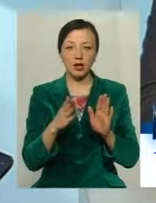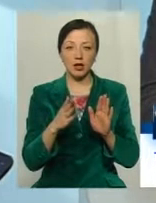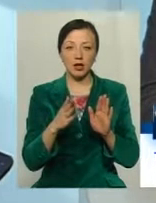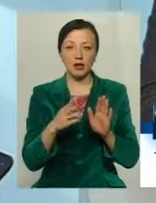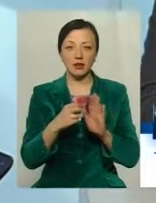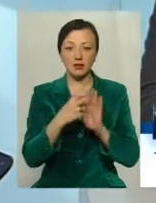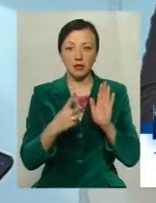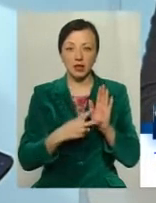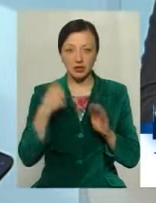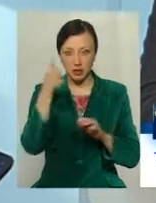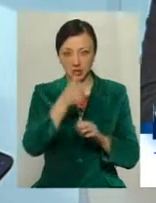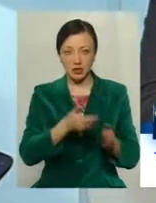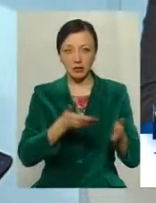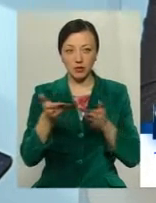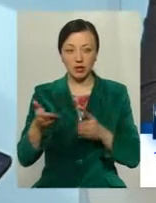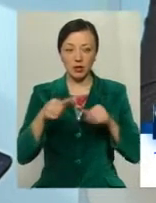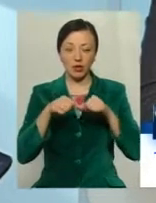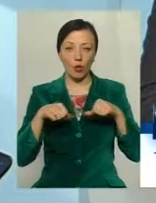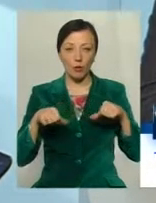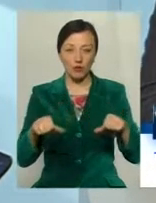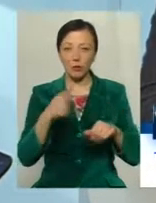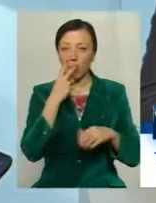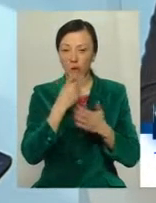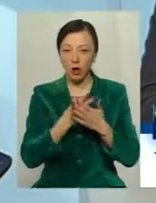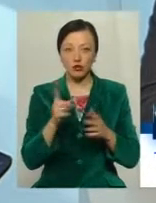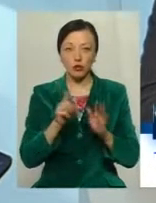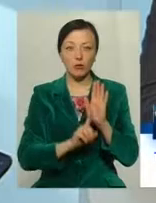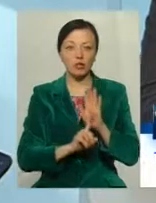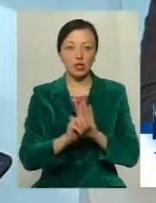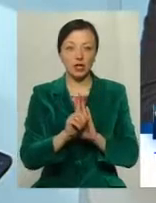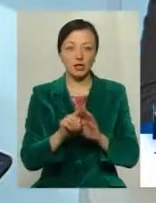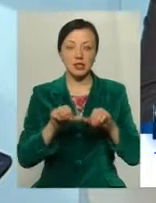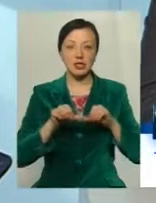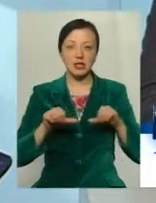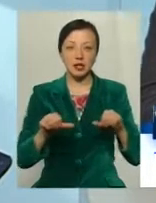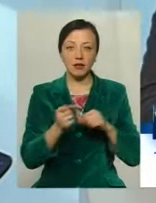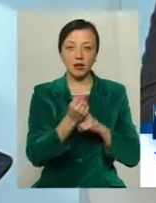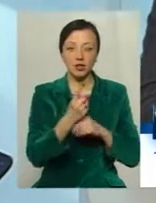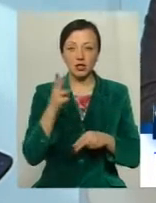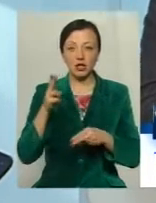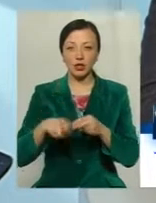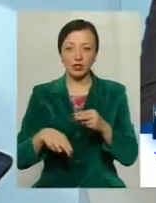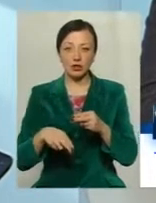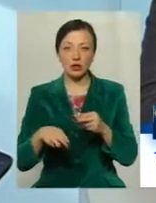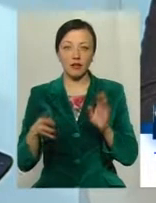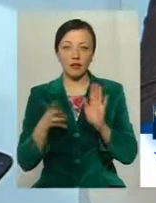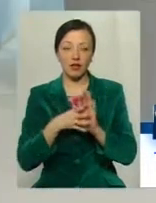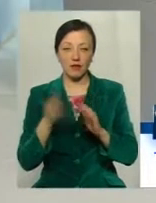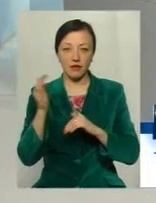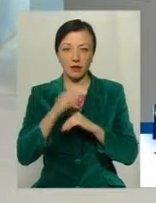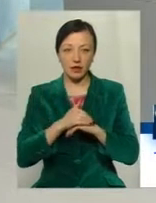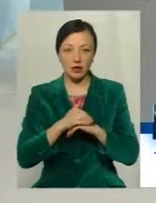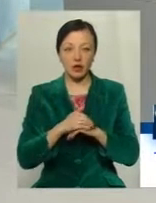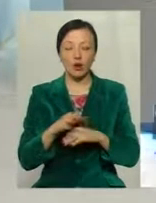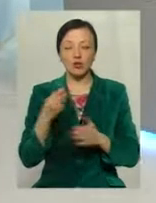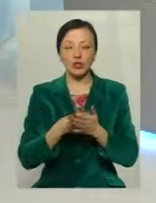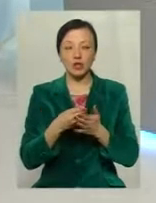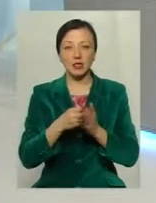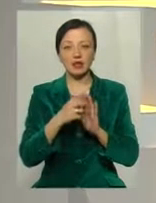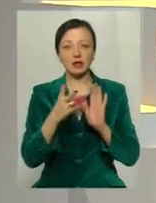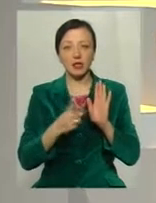сказав, маленький бар'єр, який дає прийняти чи інші рішення. Ну, я думаю, я хочу сказати, коли ми будемо з